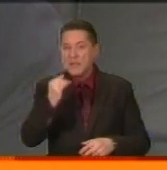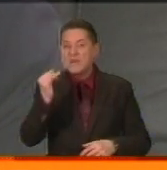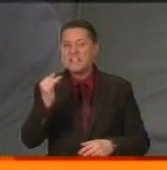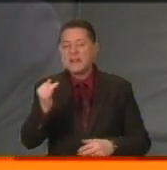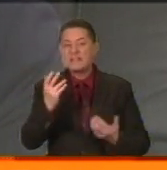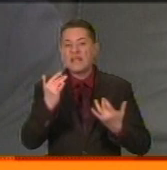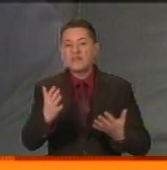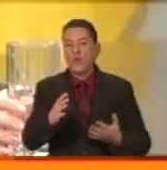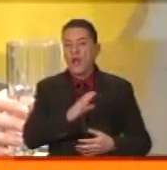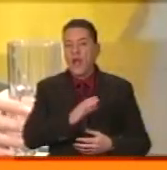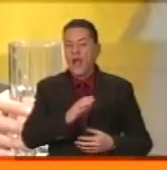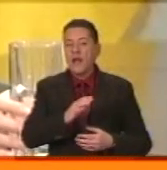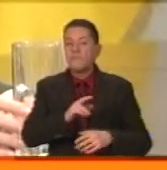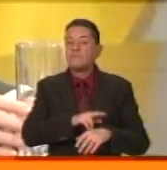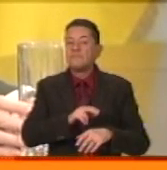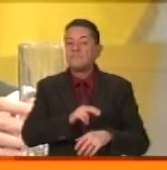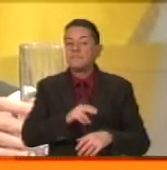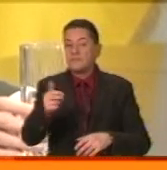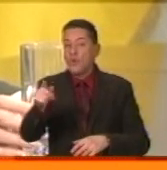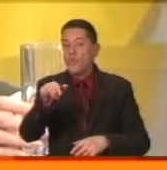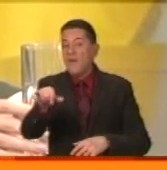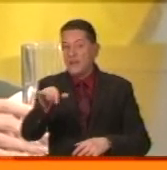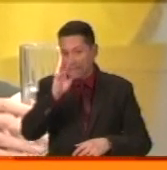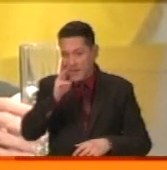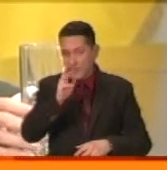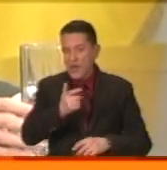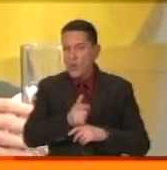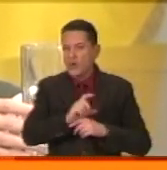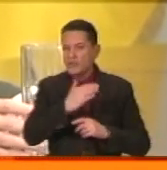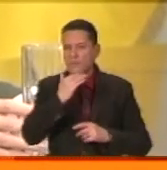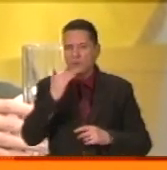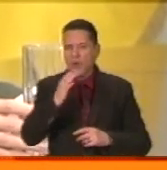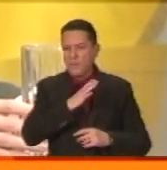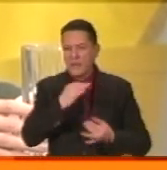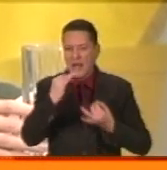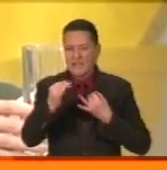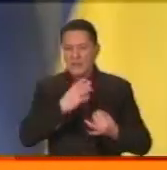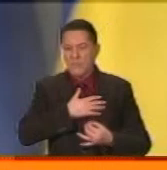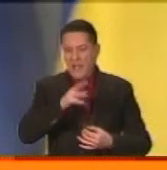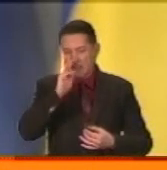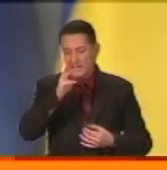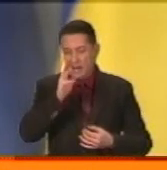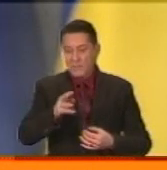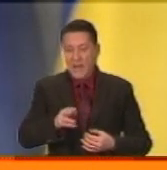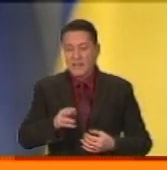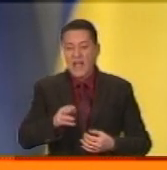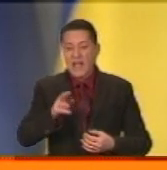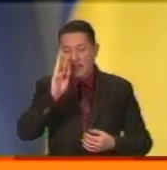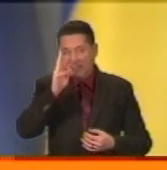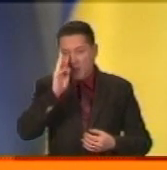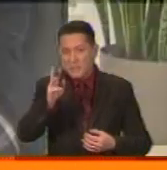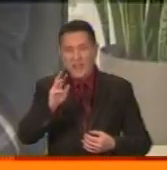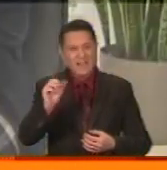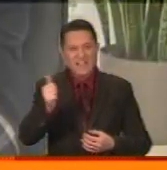наскільки обезпечена глава національної поліції. Ой, очень много было разговоров о моей зарплате, но зарплата не